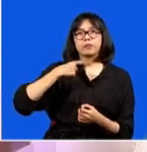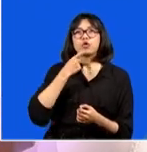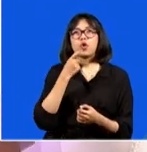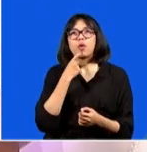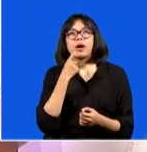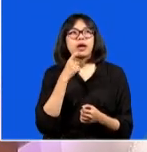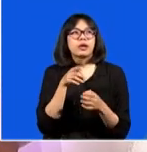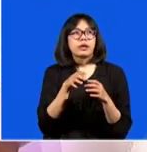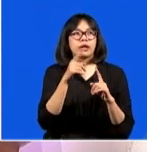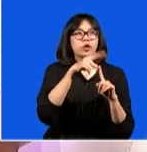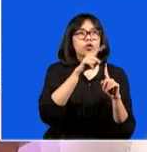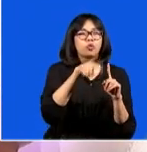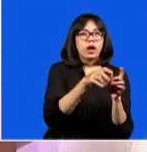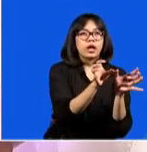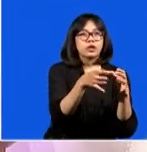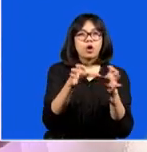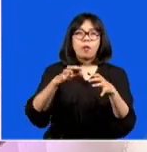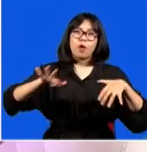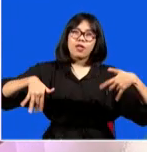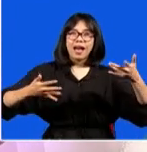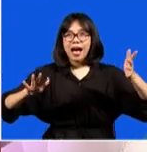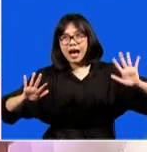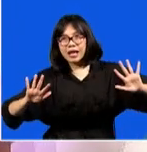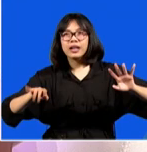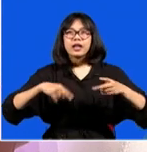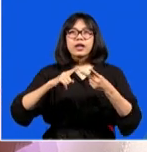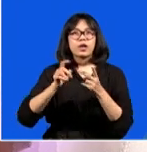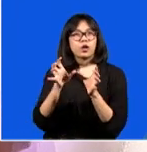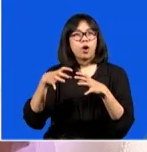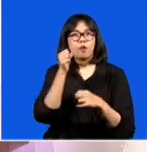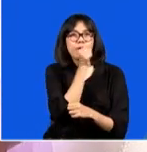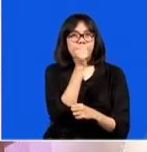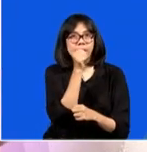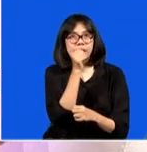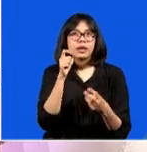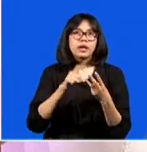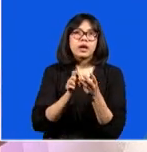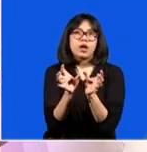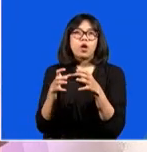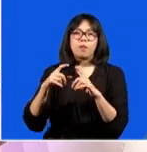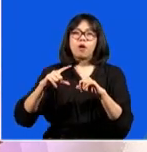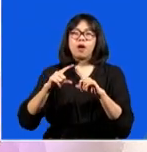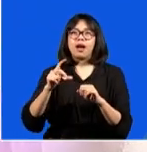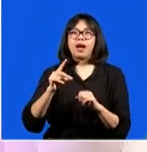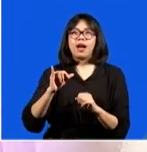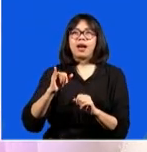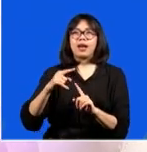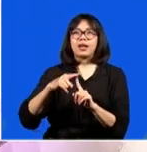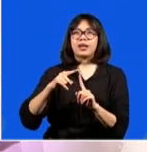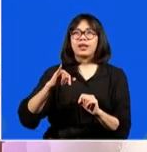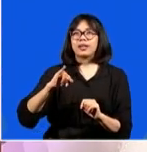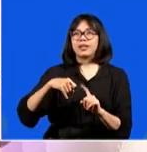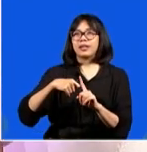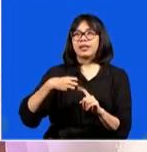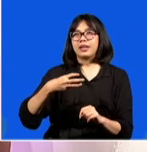tugas ada kelompok tarian ada kelompok menyanyi ada kelompok artikel dan ada kelompok membuat puisi